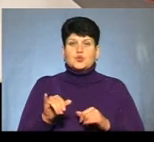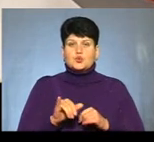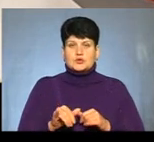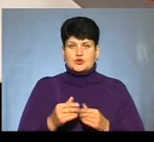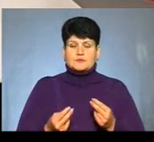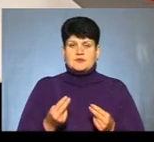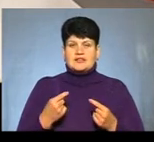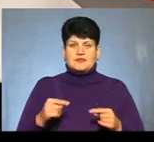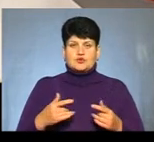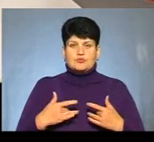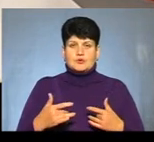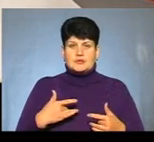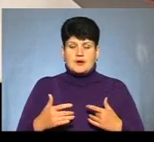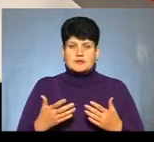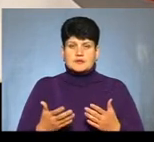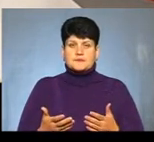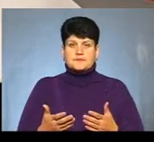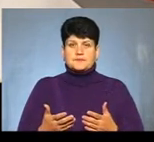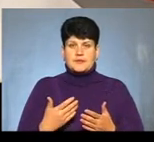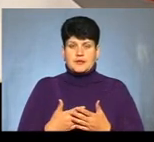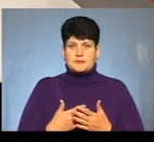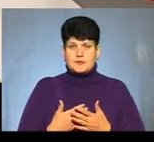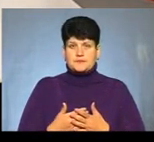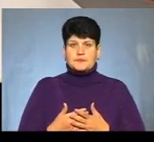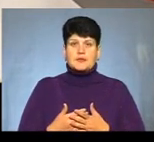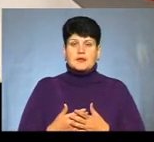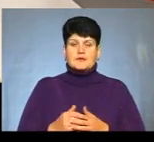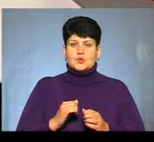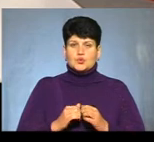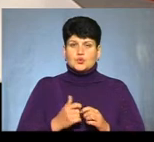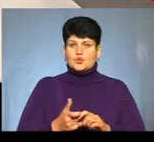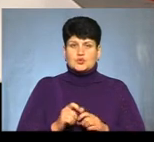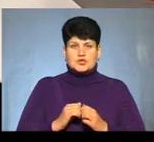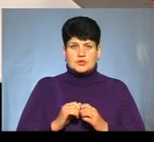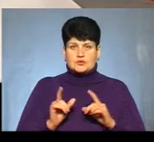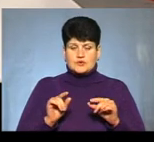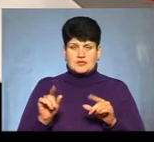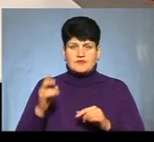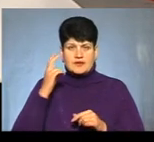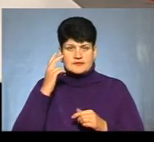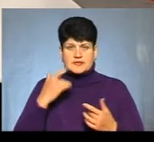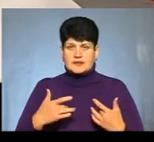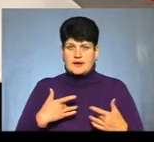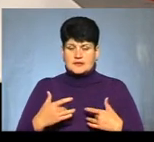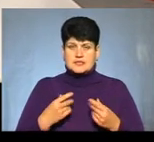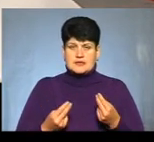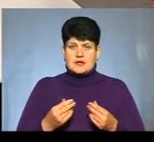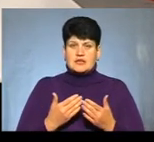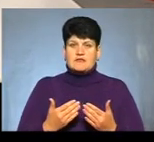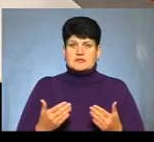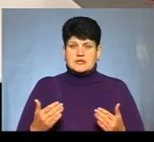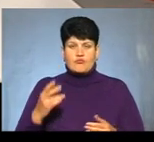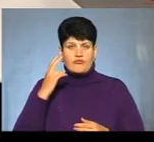кудись, щоб зіграти в іншому театрі, скажімо, Олександр Папуша, наш провідний актор, він дуже часто їздить, скажімо, в київський театр,